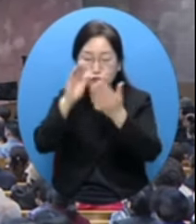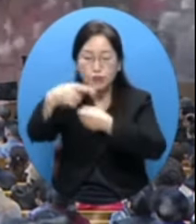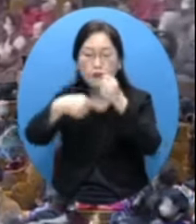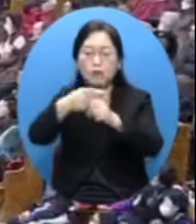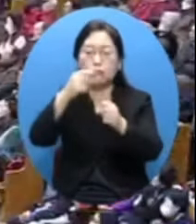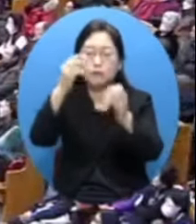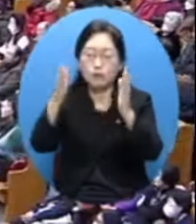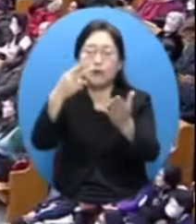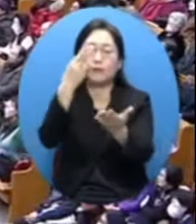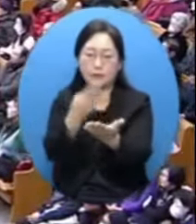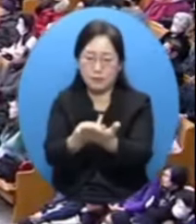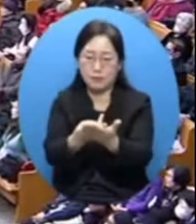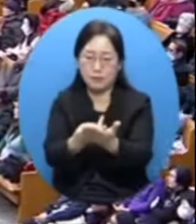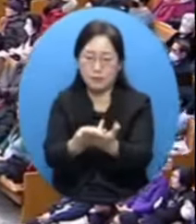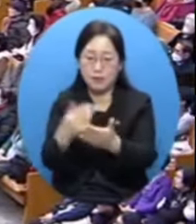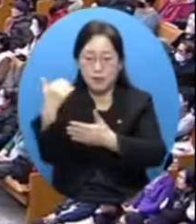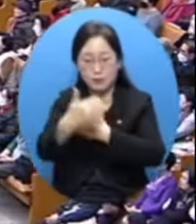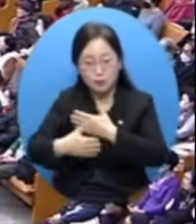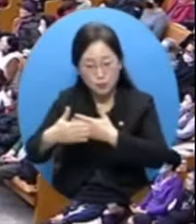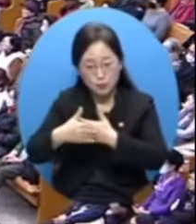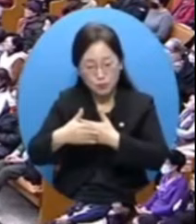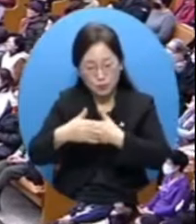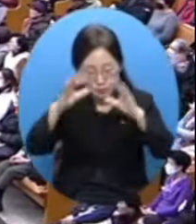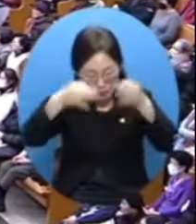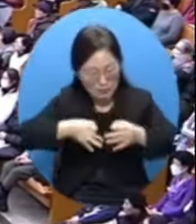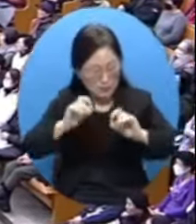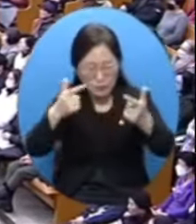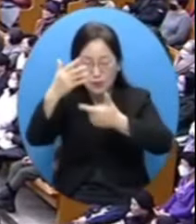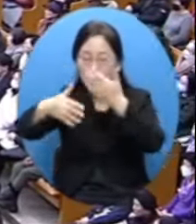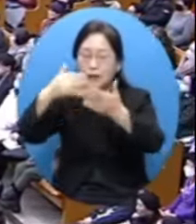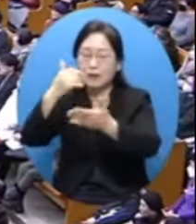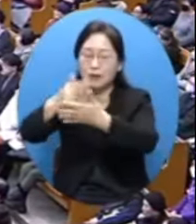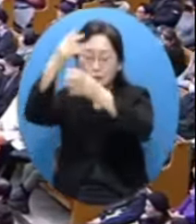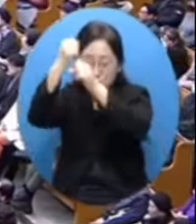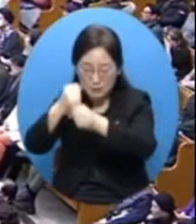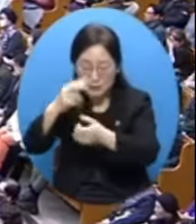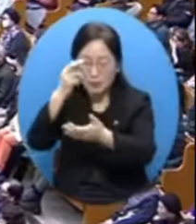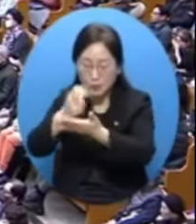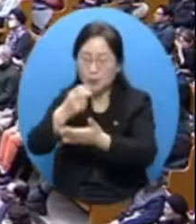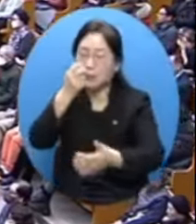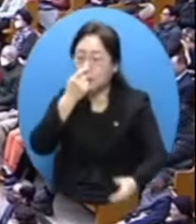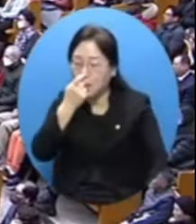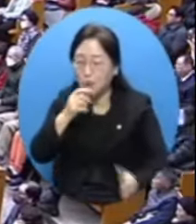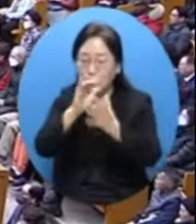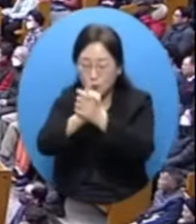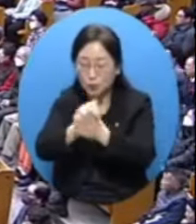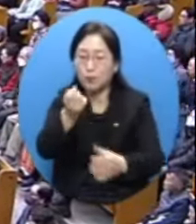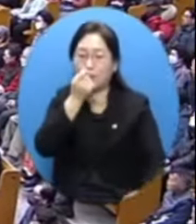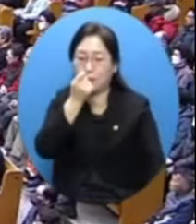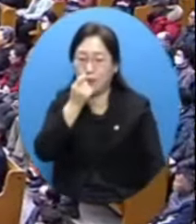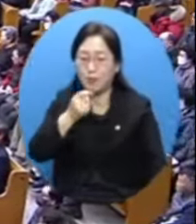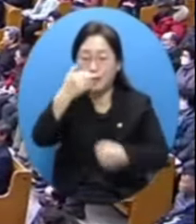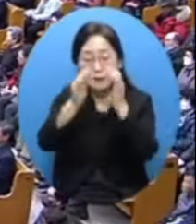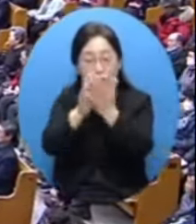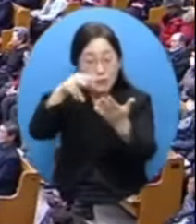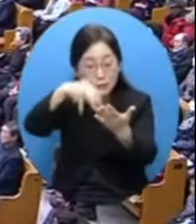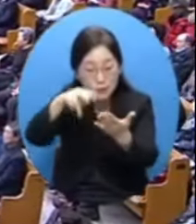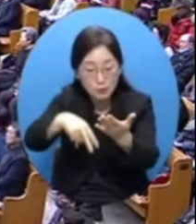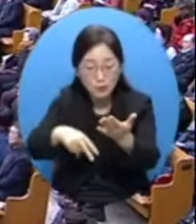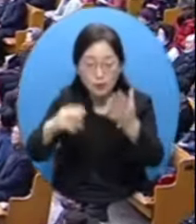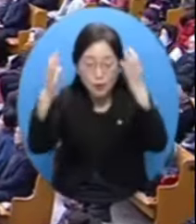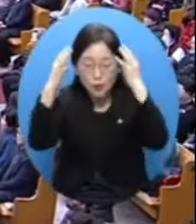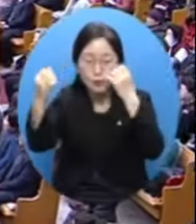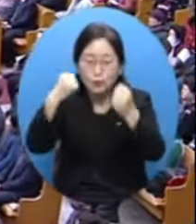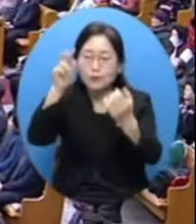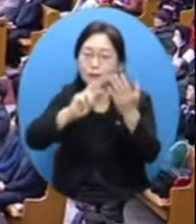누워서 그가 육신을 의지하냐고 아플 때 하나님을 의지하는 법을 배웠고 기도하는 법을 배웠고 성경 읽는 법, 고통 가운데